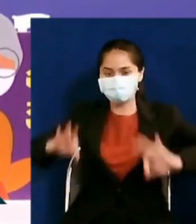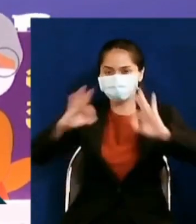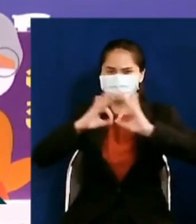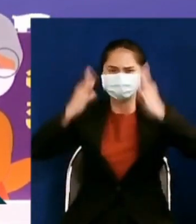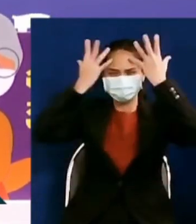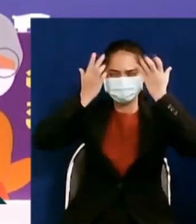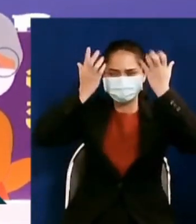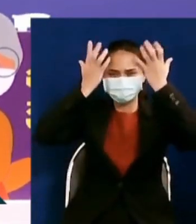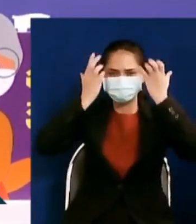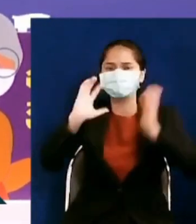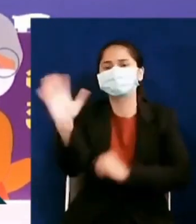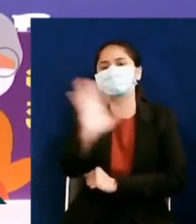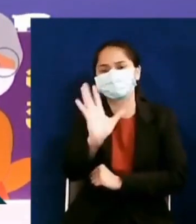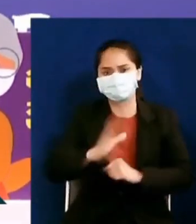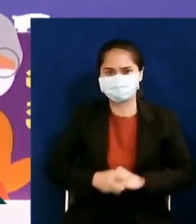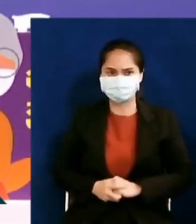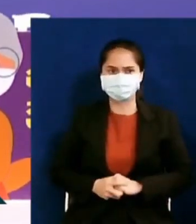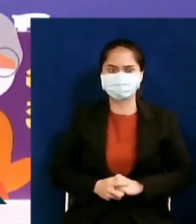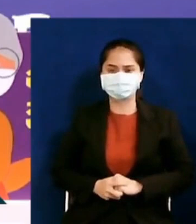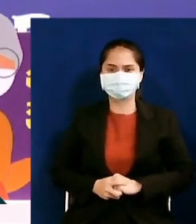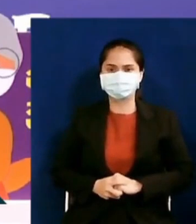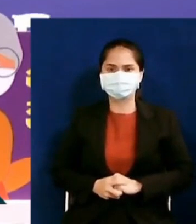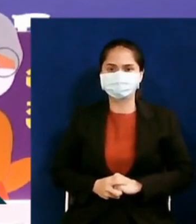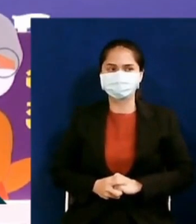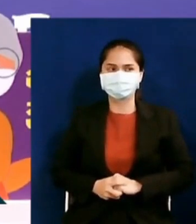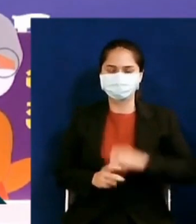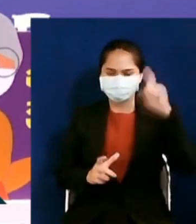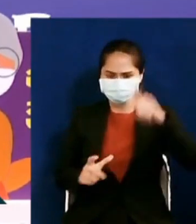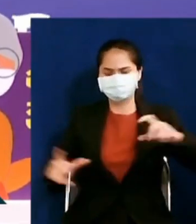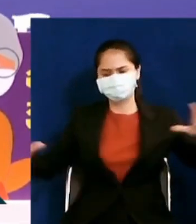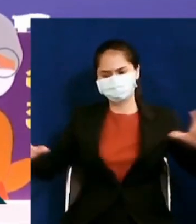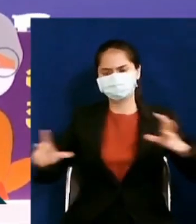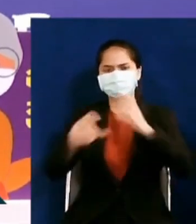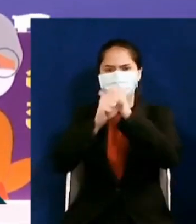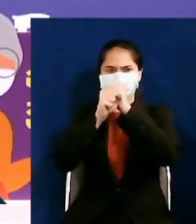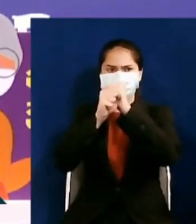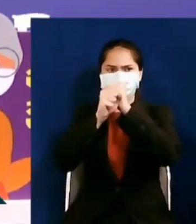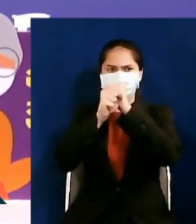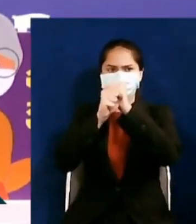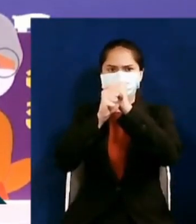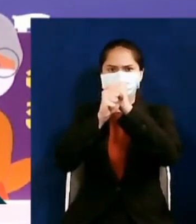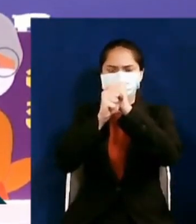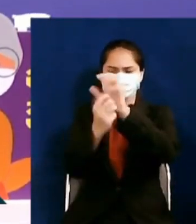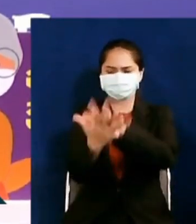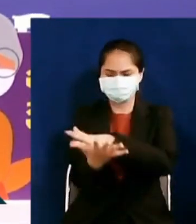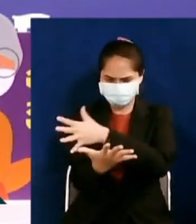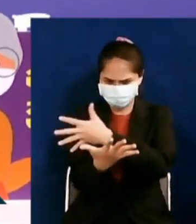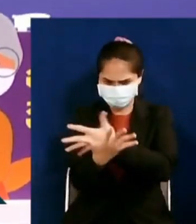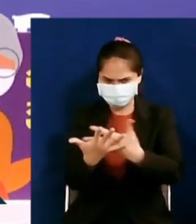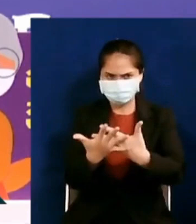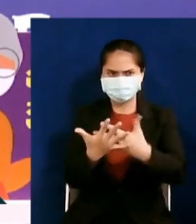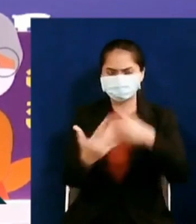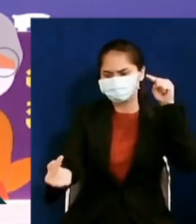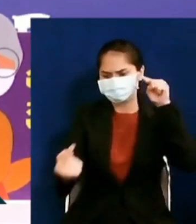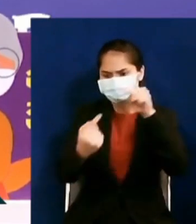สนใจก็คือแลมด้ามิวอันนี้ลดความสำคัญลงไปมากละมีตัวที่จับตาดูอยู่อีกประมาณ 4-5 ตัวด้วยกันแล้ว